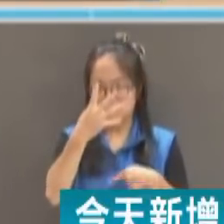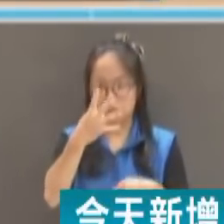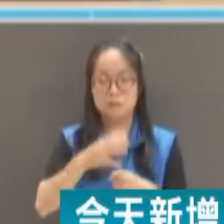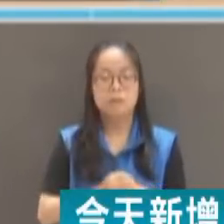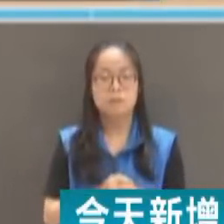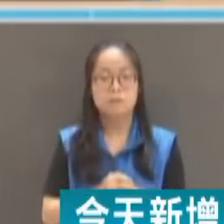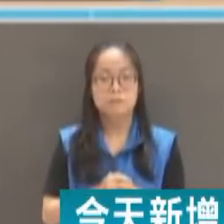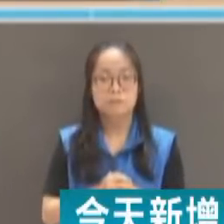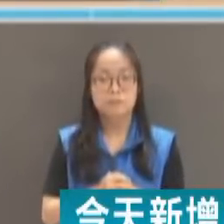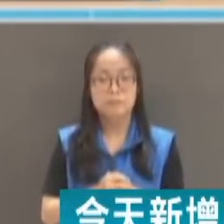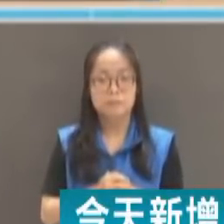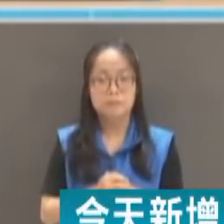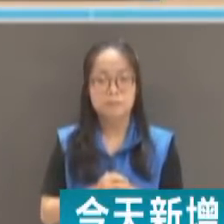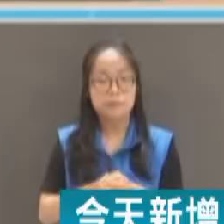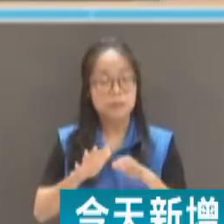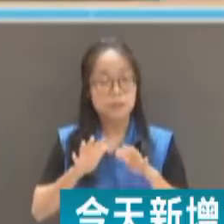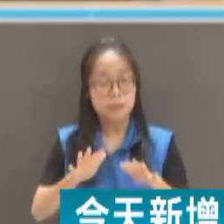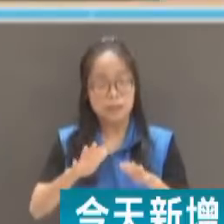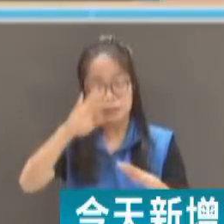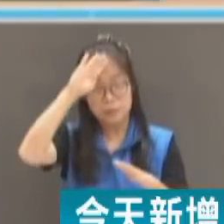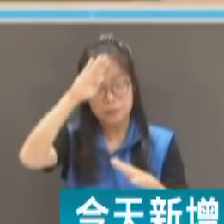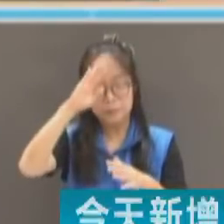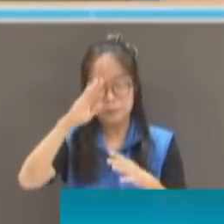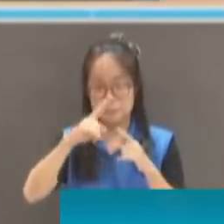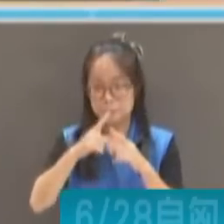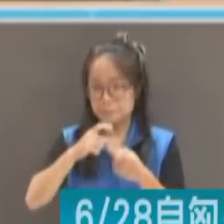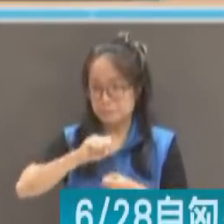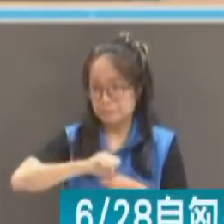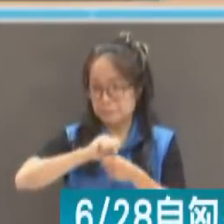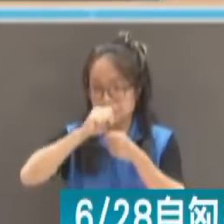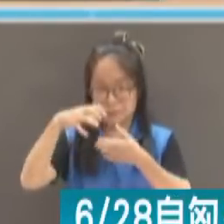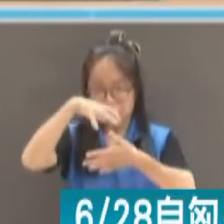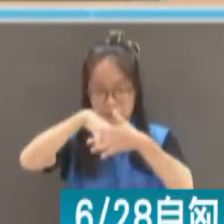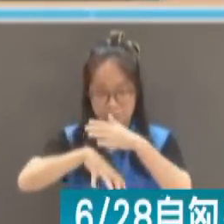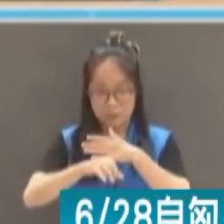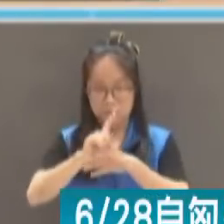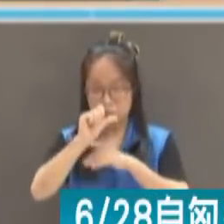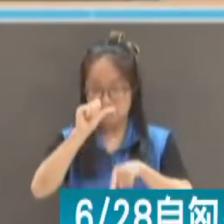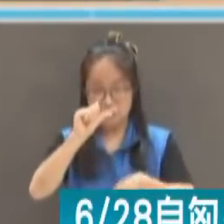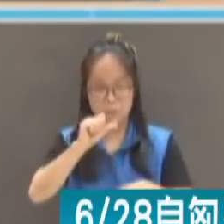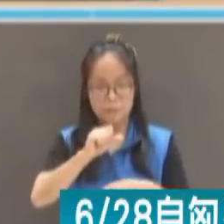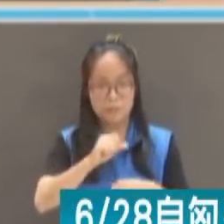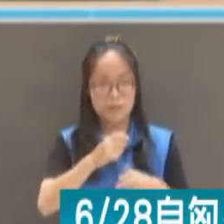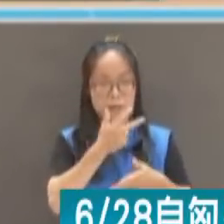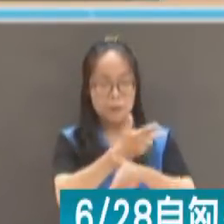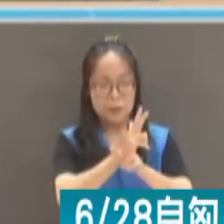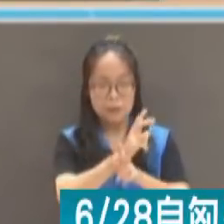1254人，那以今天的确诊。病例里面15人，板桥